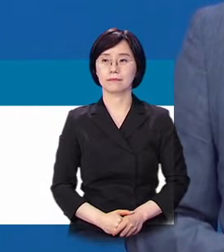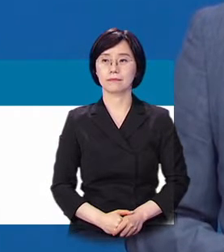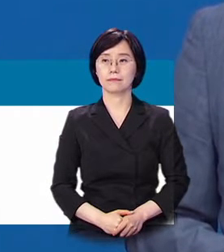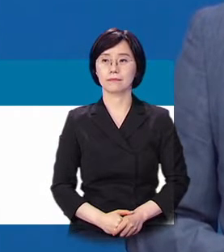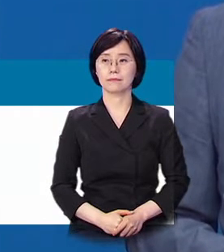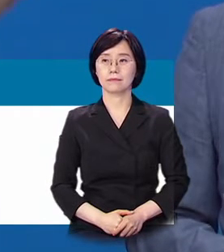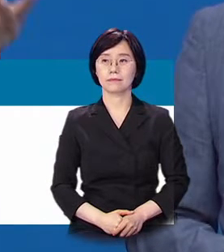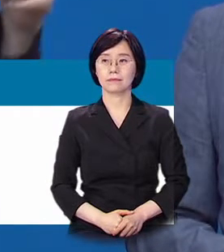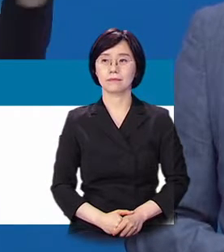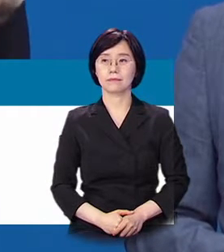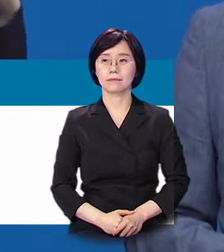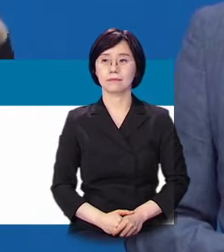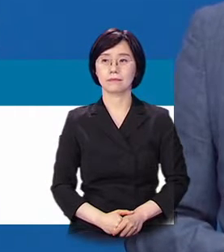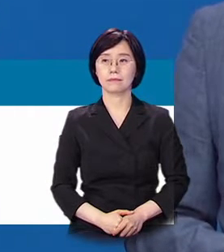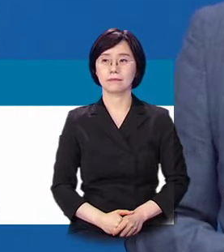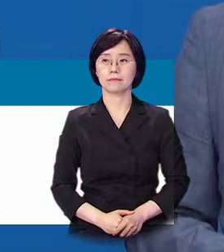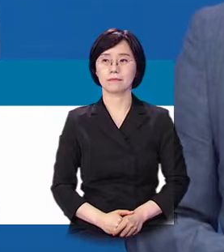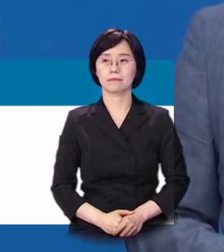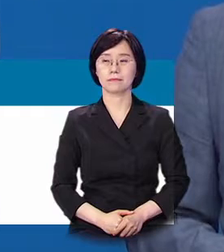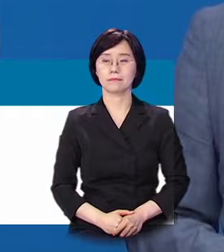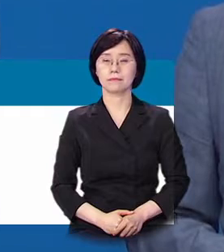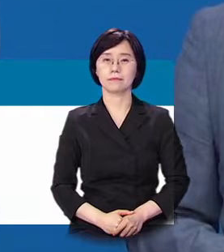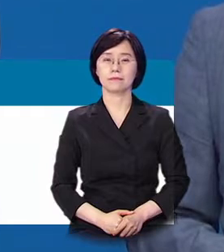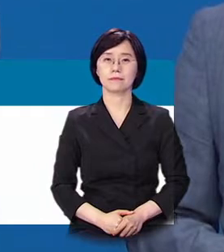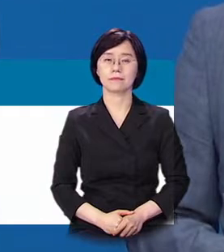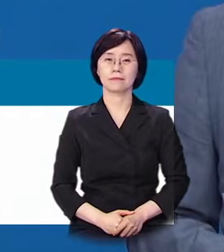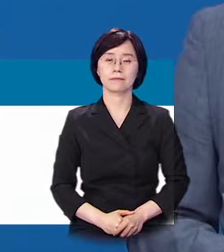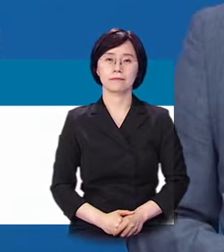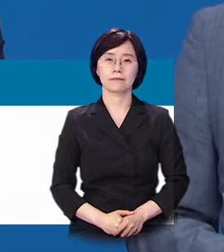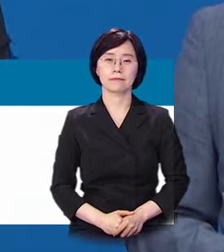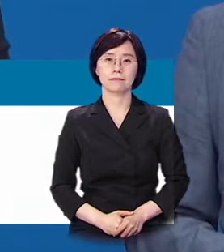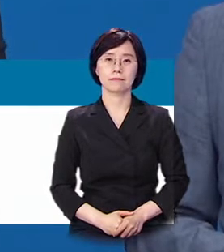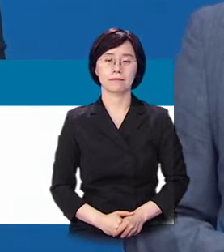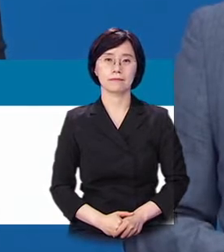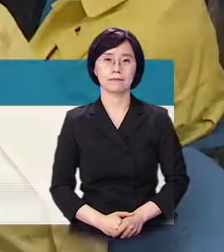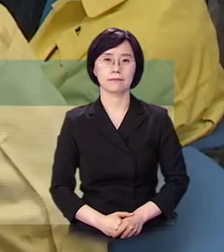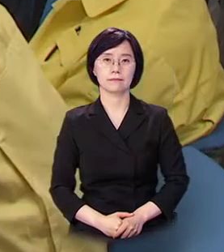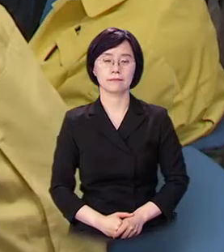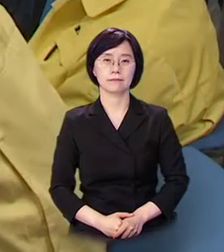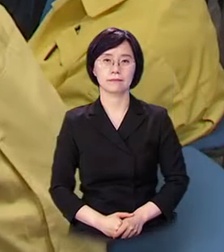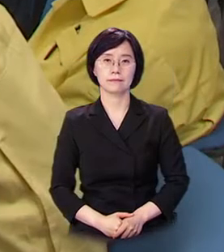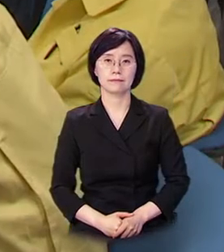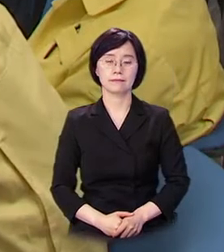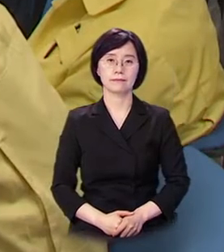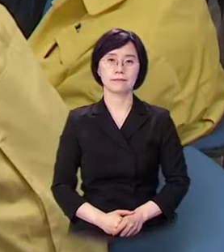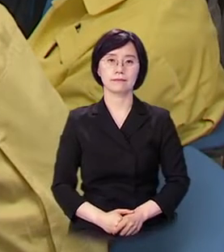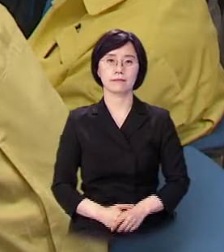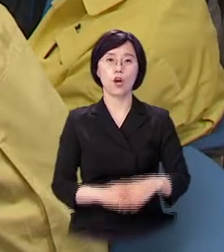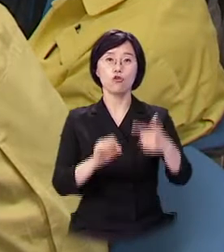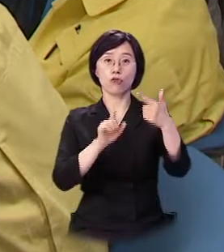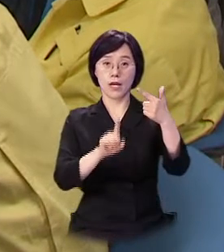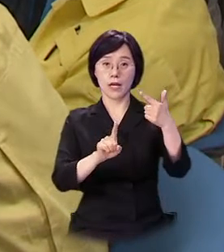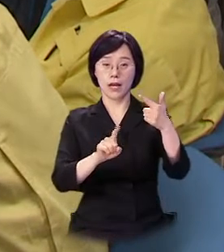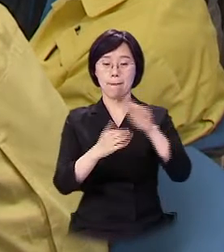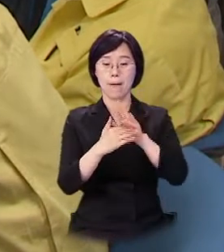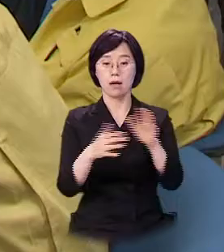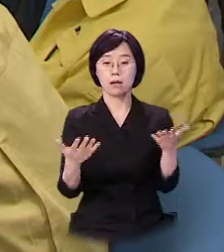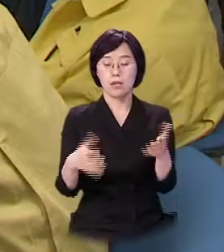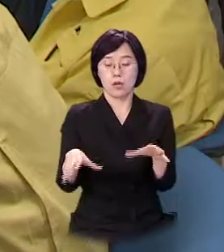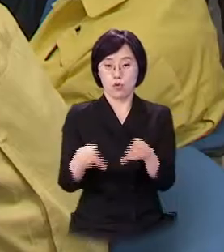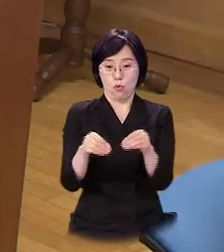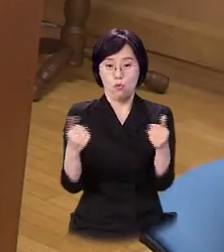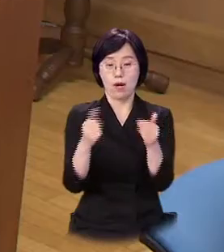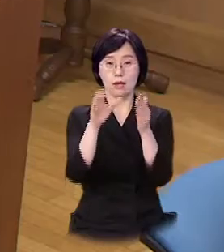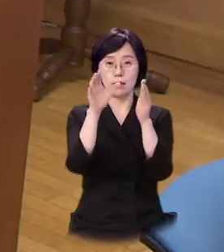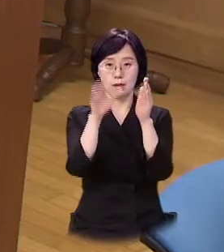이렇게 협의를 하면서 어느 정도까지 단계까지는 진전을 시켰지만 그다음 다음날 방역 업무를 총괄하는 회의에서도